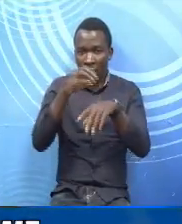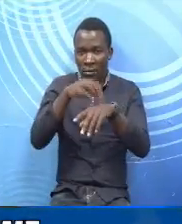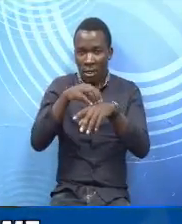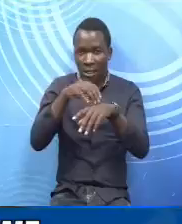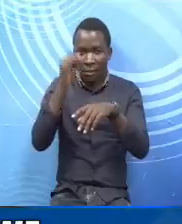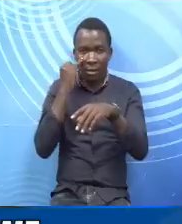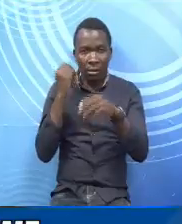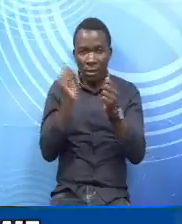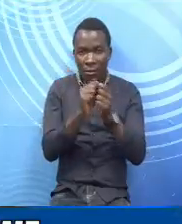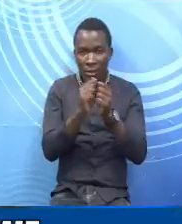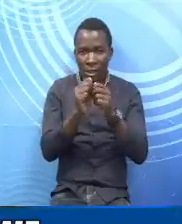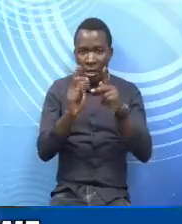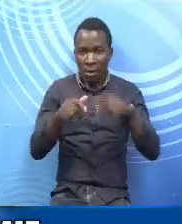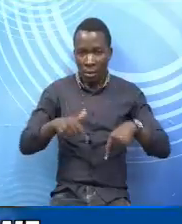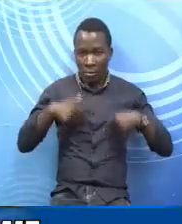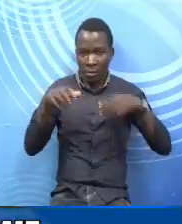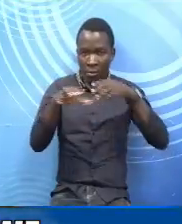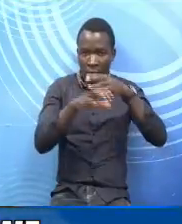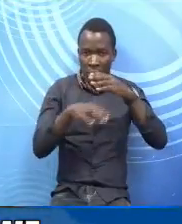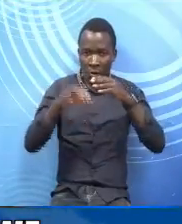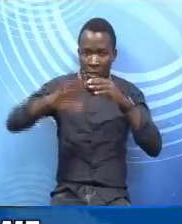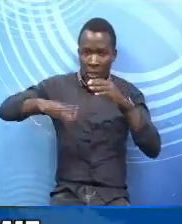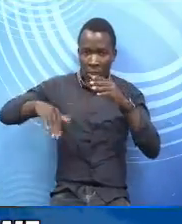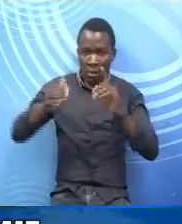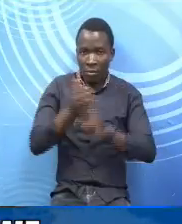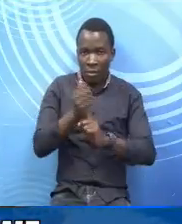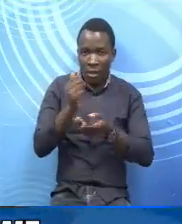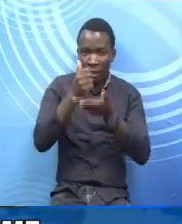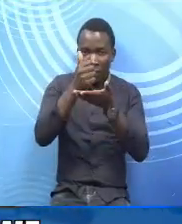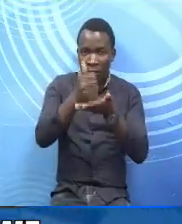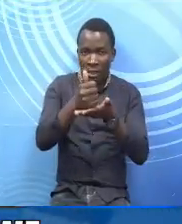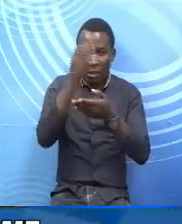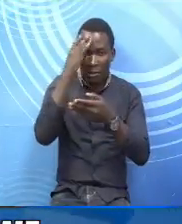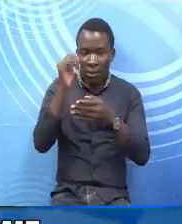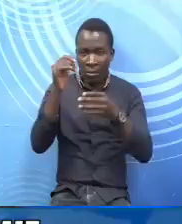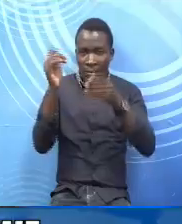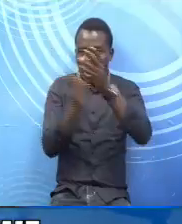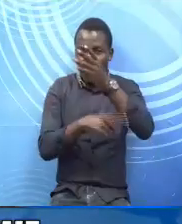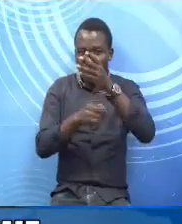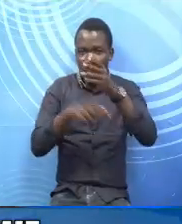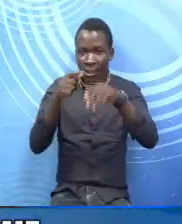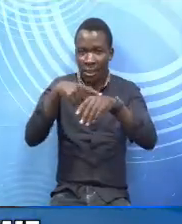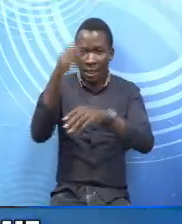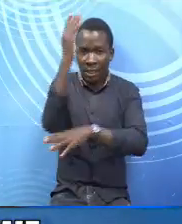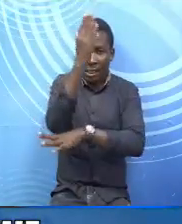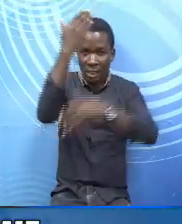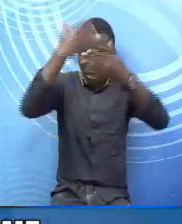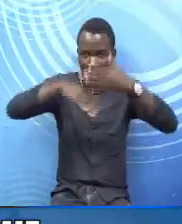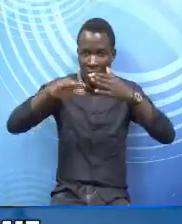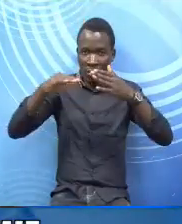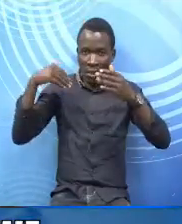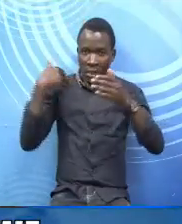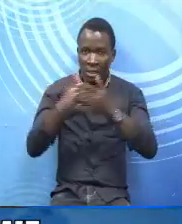aka gace bavuga ko ngo yatinze kubona aho ubutabazi kuko ngo bayimukubise mu masaha ya saa sita z'ijoro ikagera mu gitondo ku isaha ya saa